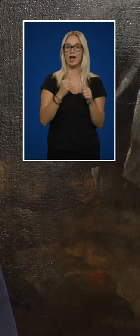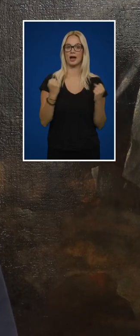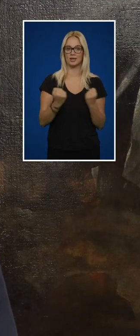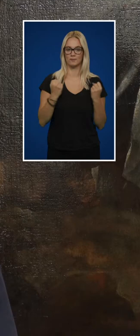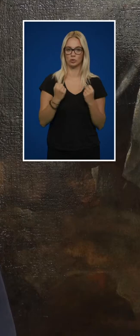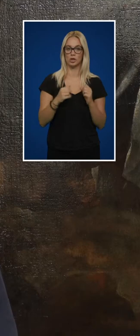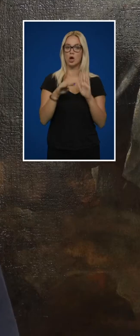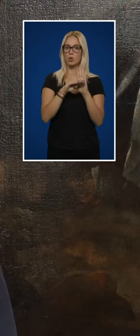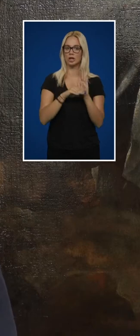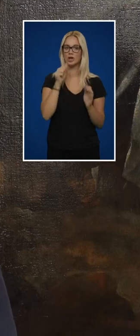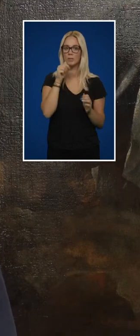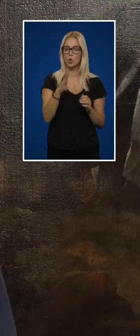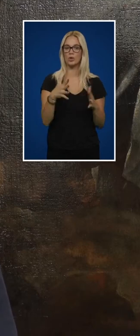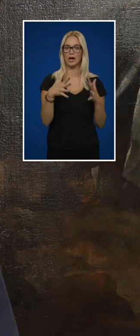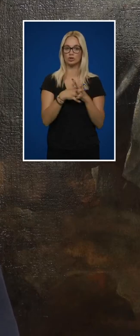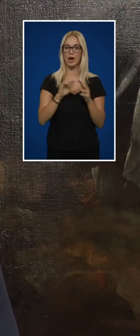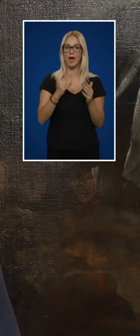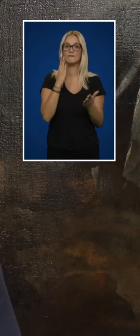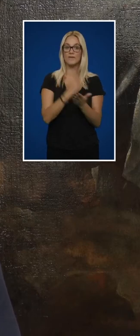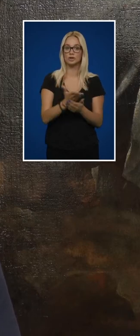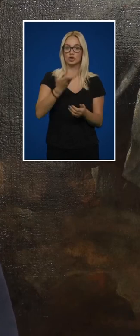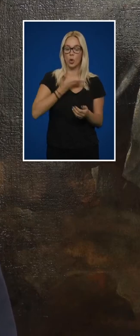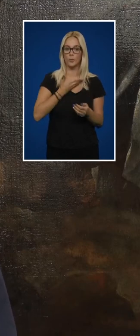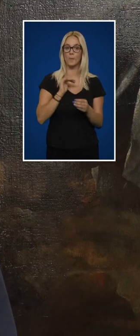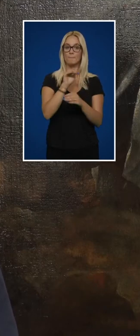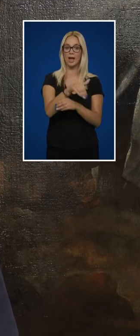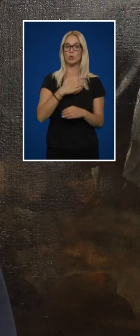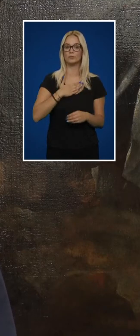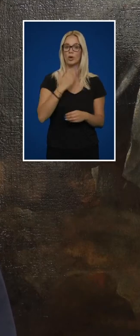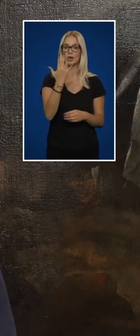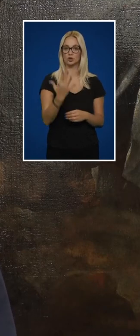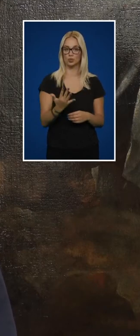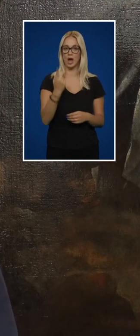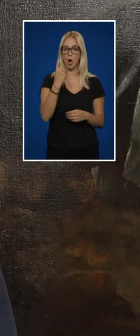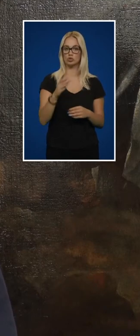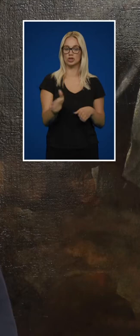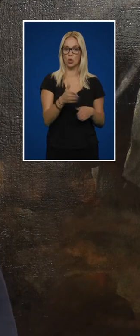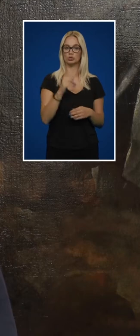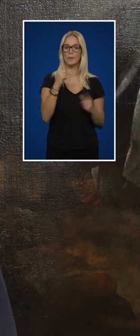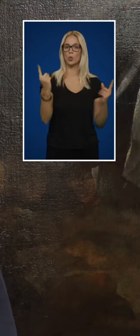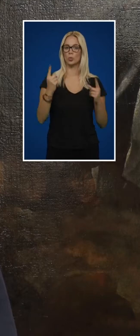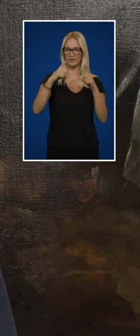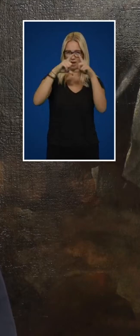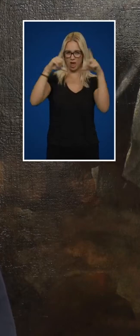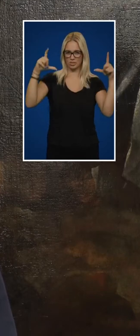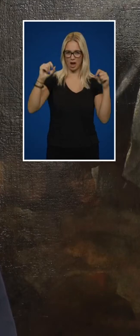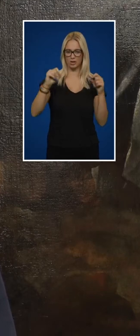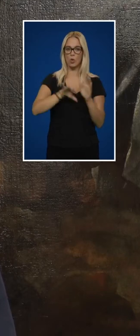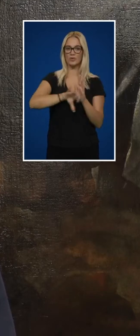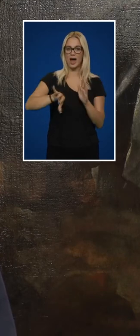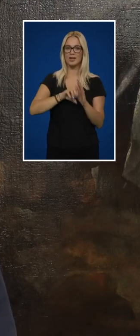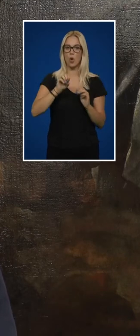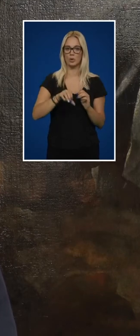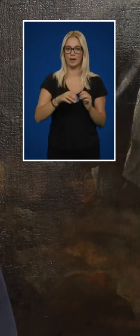otpada. Tu moram glasiti da zapravo i u svim aktivnostima, ne samo i distribucije promotivnog letka,